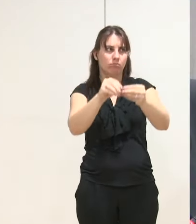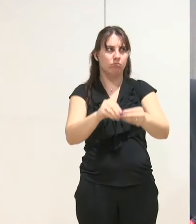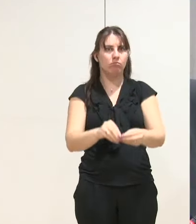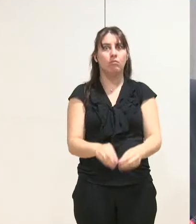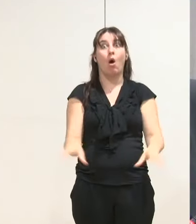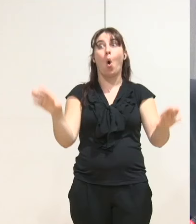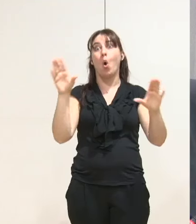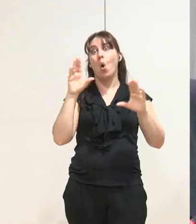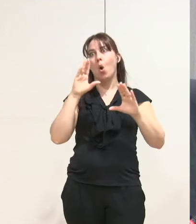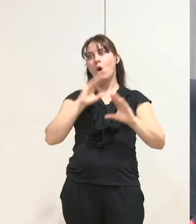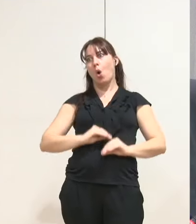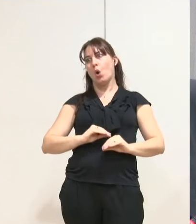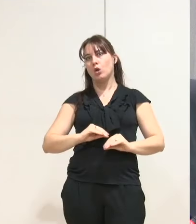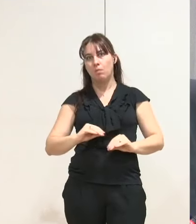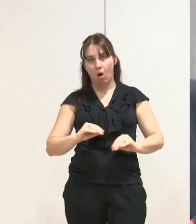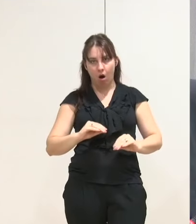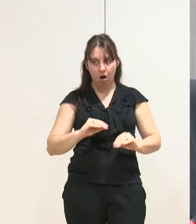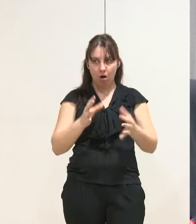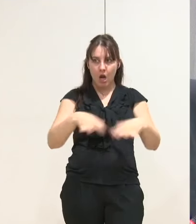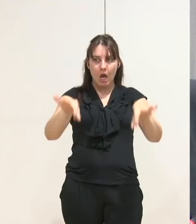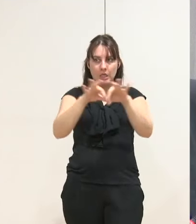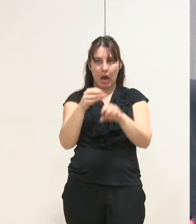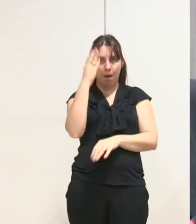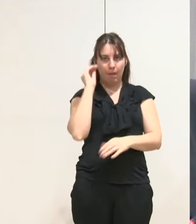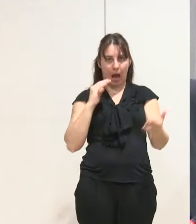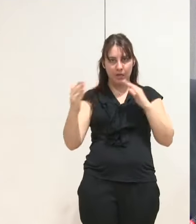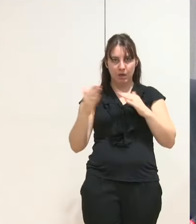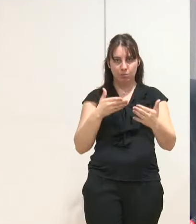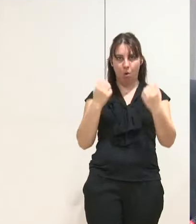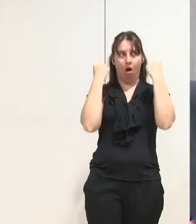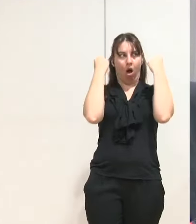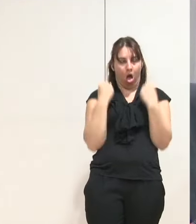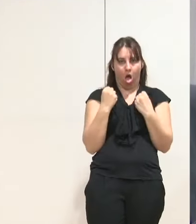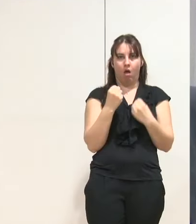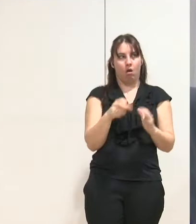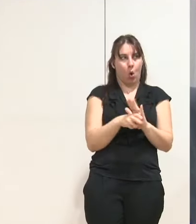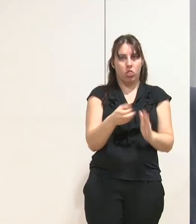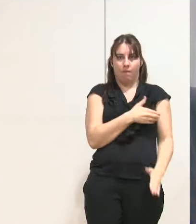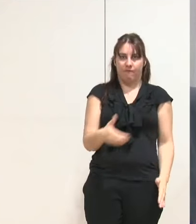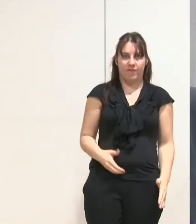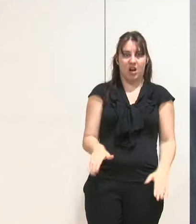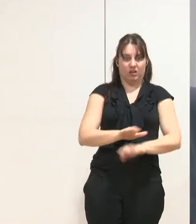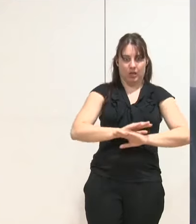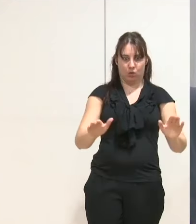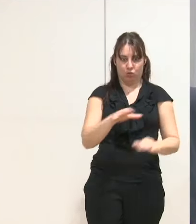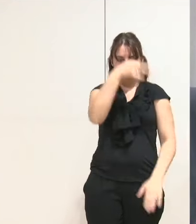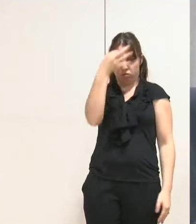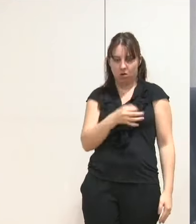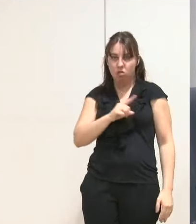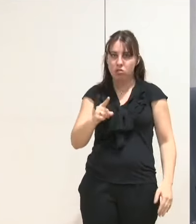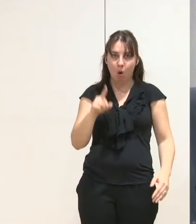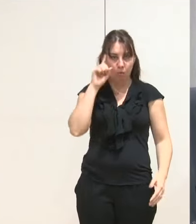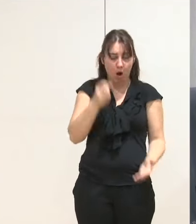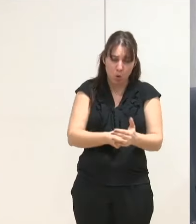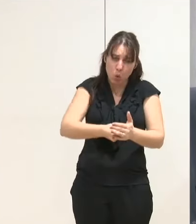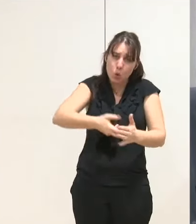heureusement les difficultés d'alpexo ne pèsent pas que sur les épaules de la ville de loinob c'est déjà terriblement héreux